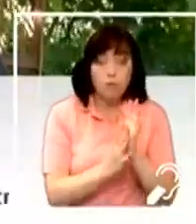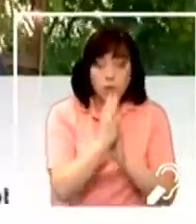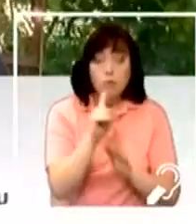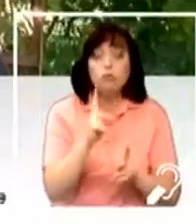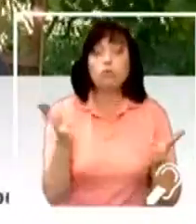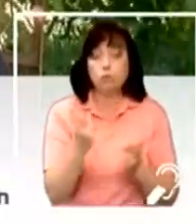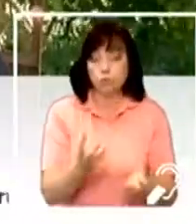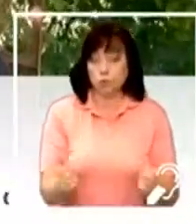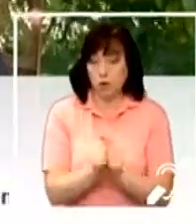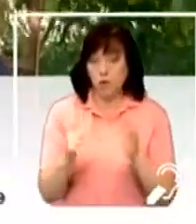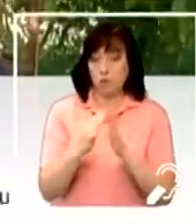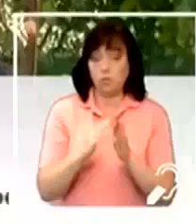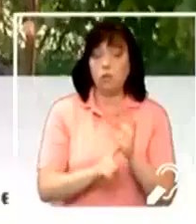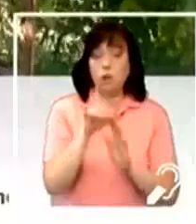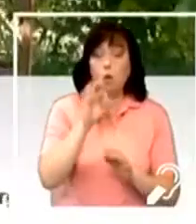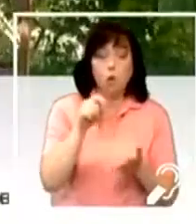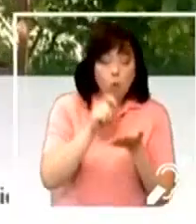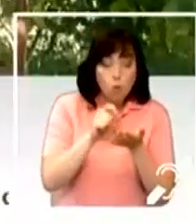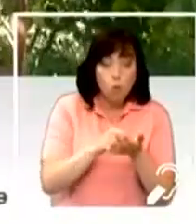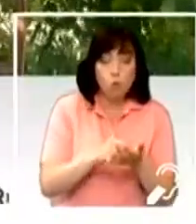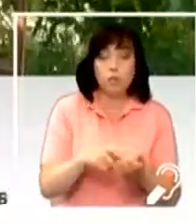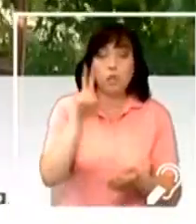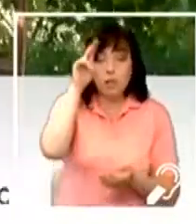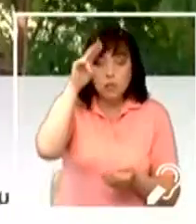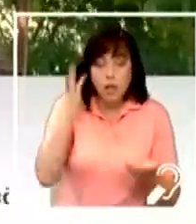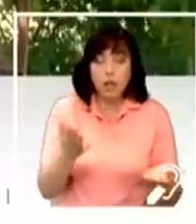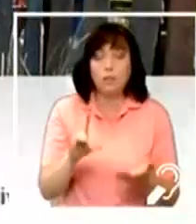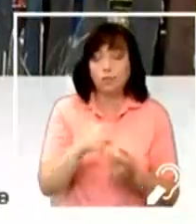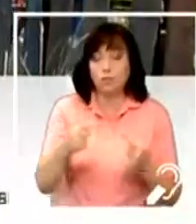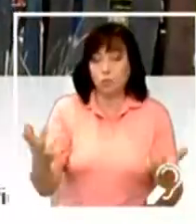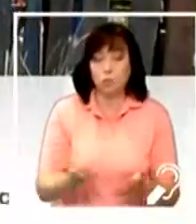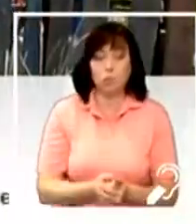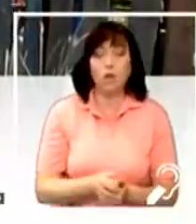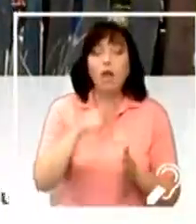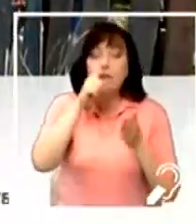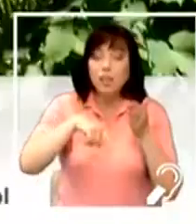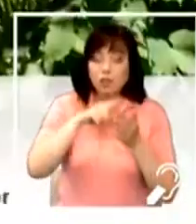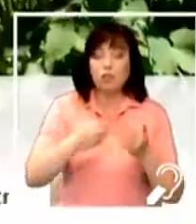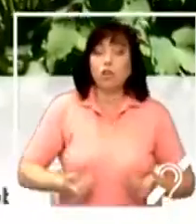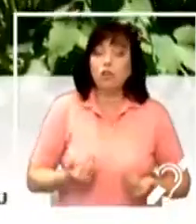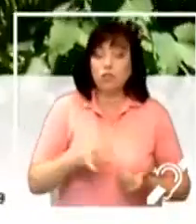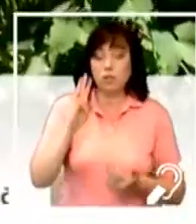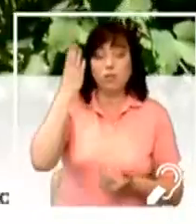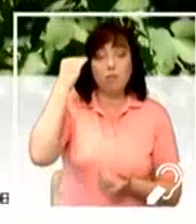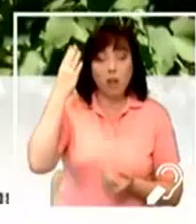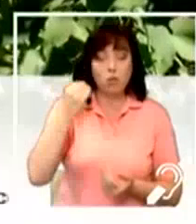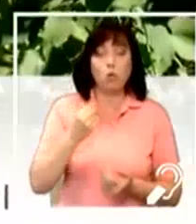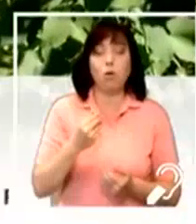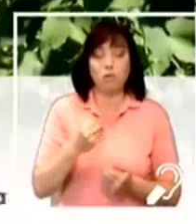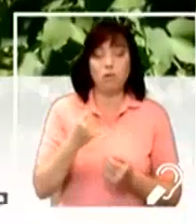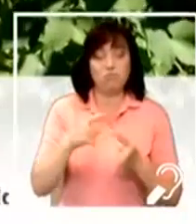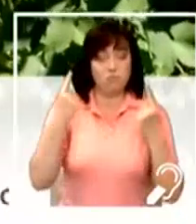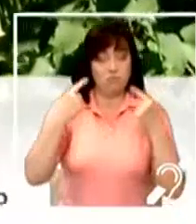lângă casă. Începând de la o găină și un iepuri și altceva. Speranța de viață în Republica Moldova este